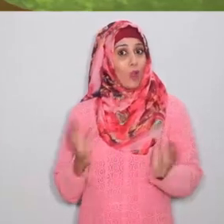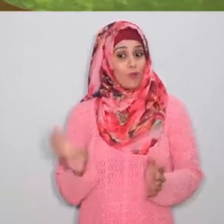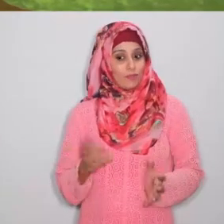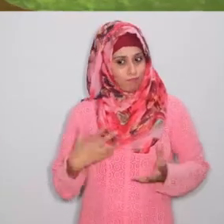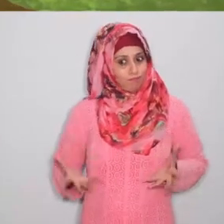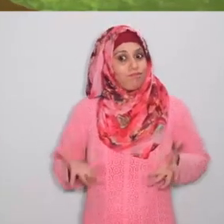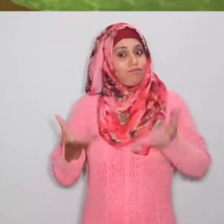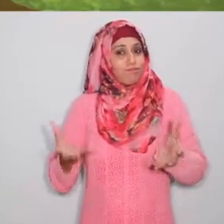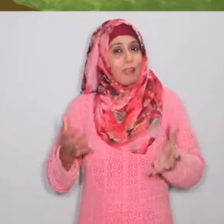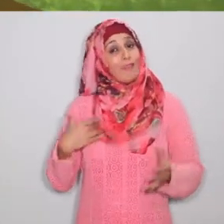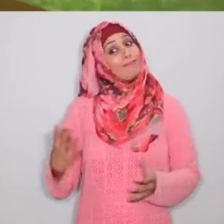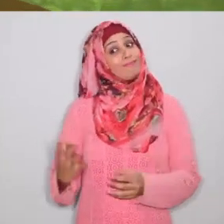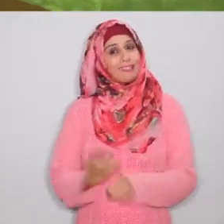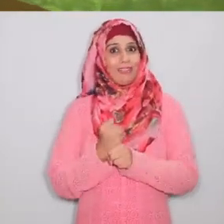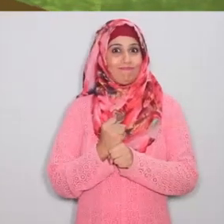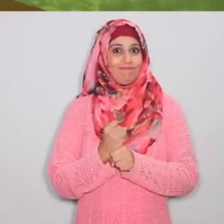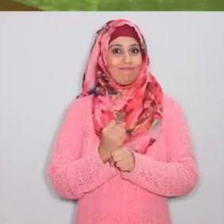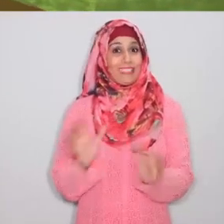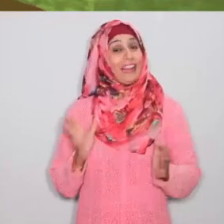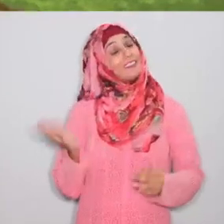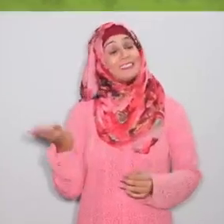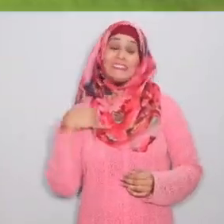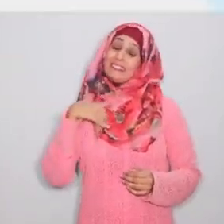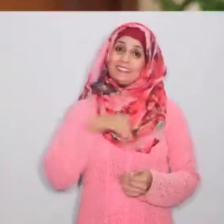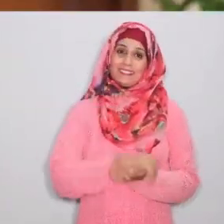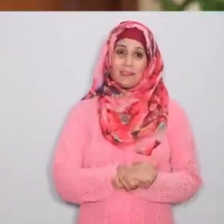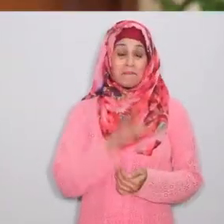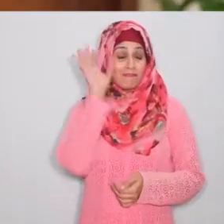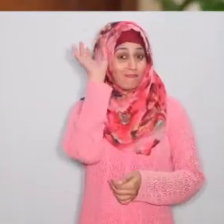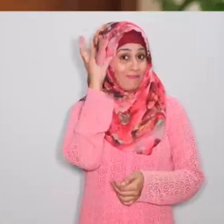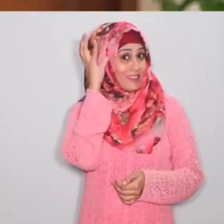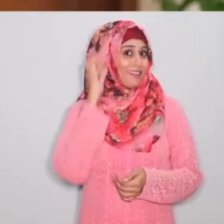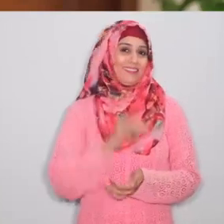हूँ, हम सब मिलकर इनसे खेलते हैं, बहुत मजा आएगा।